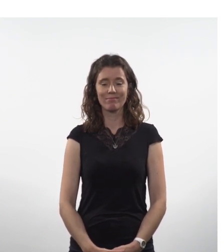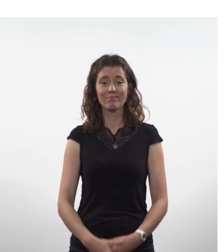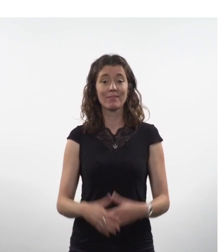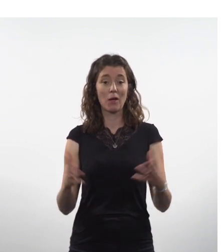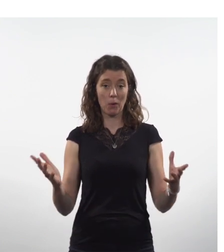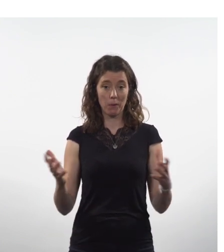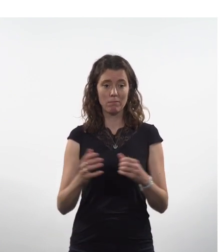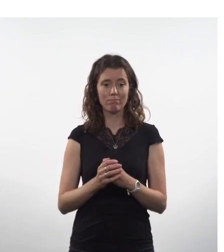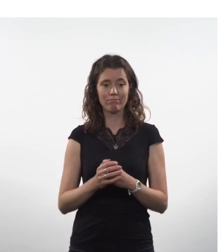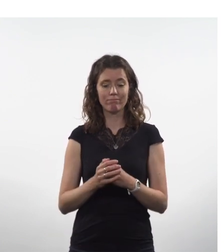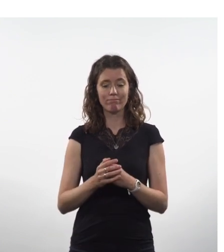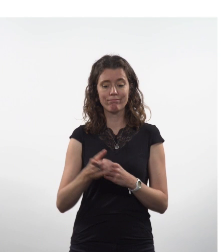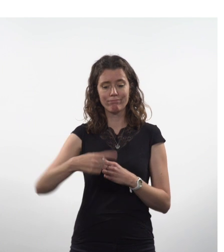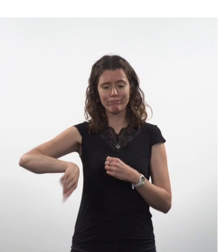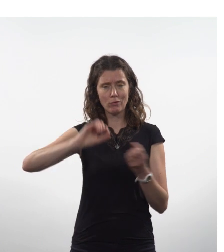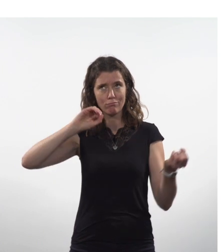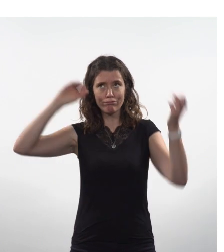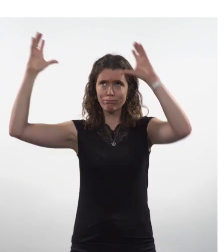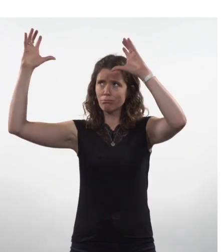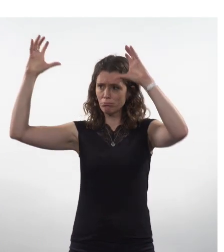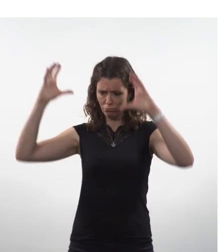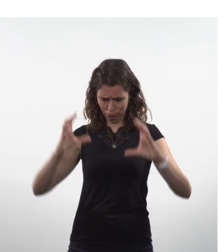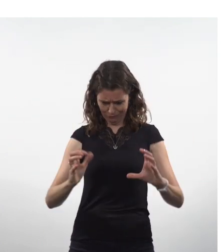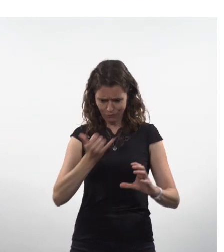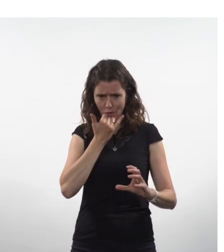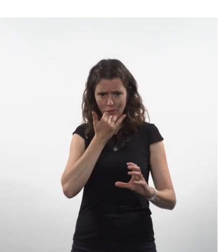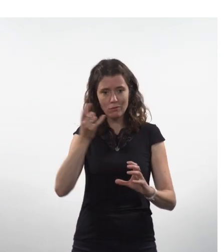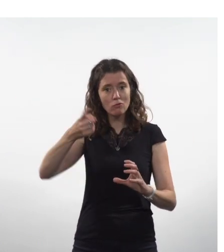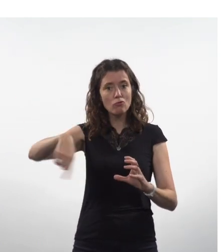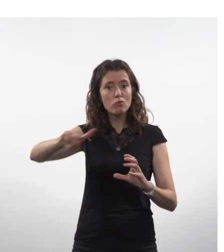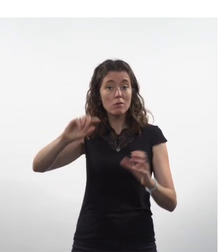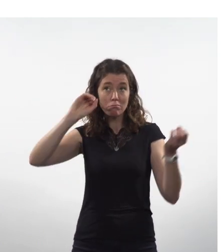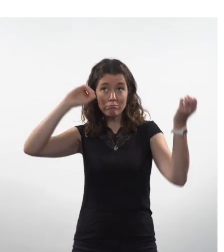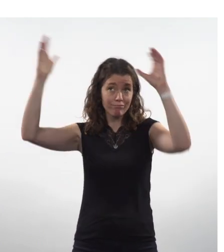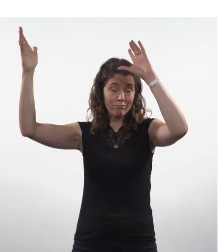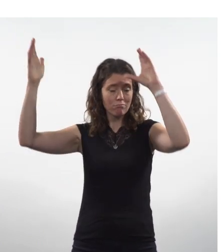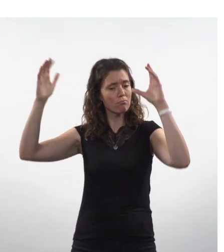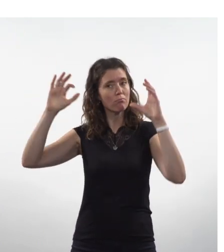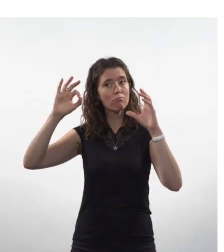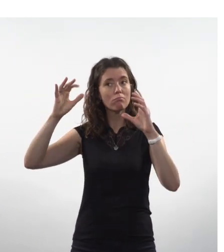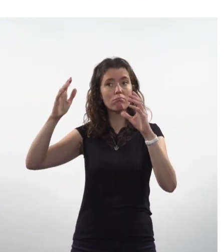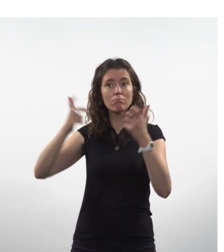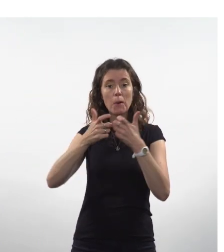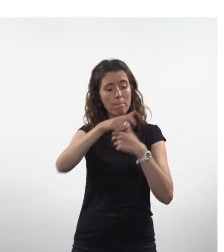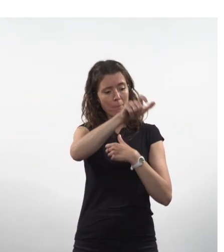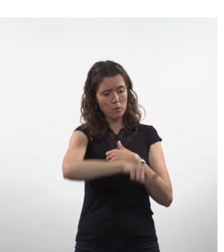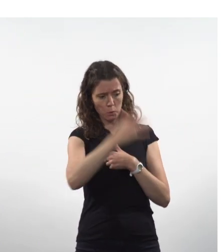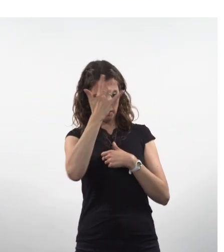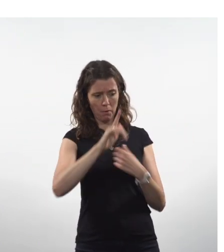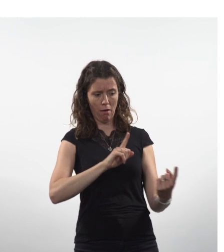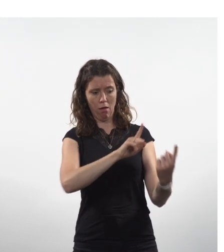Alors, les fausses représentations. On a tous des représentations et ça nous aide quand on va rencontrer quelqu'un qu'on ne connaît